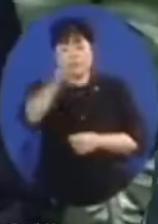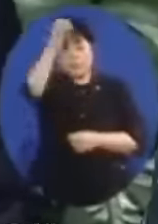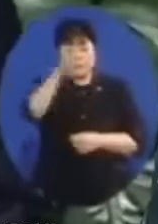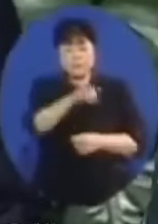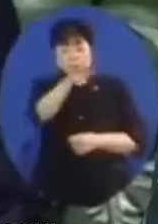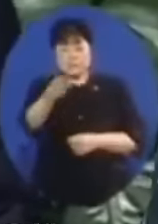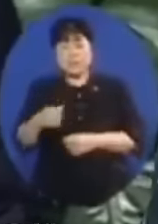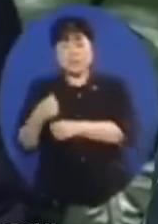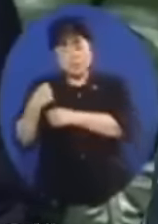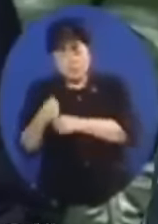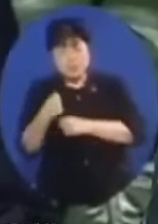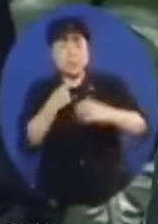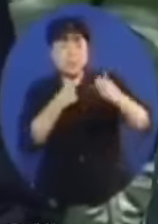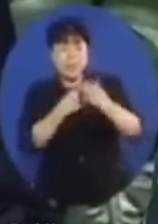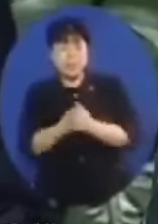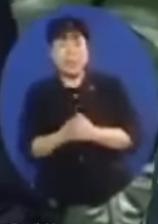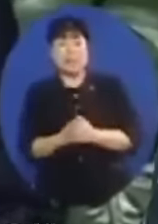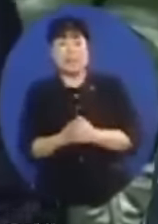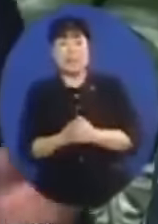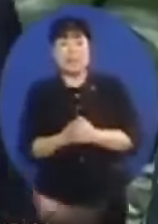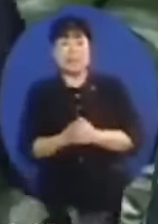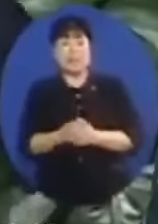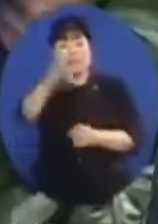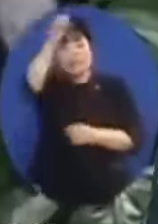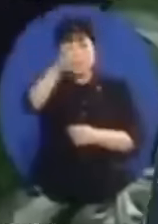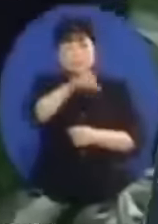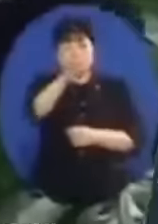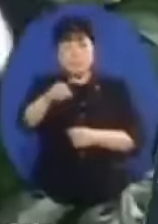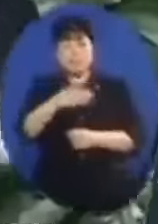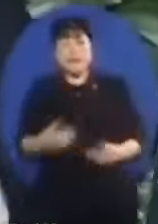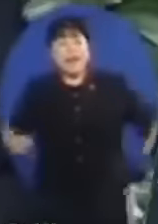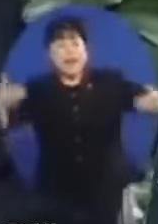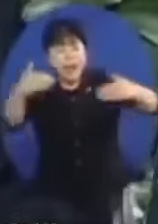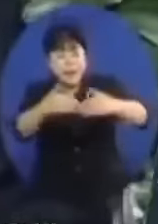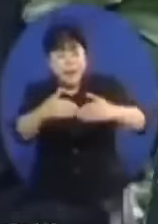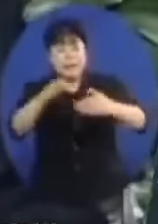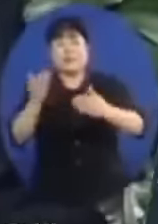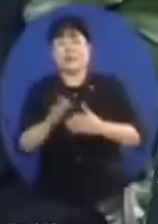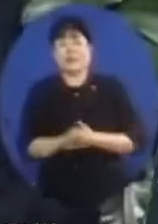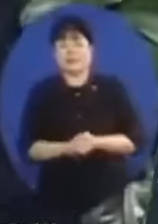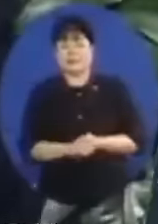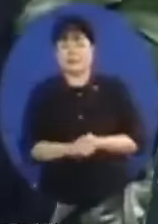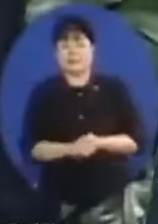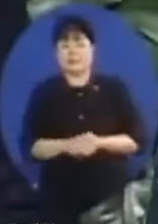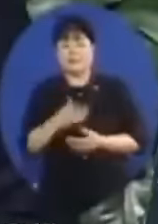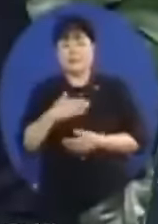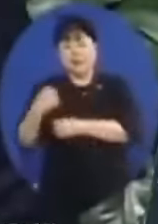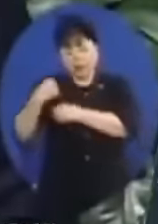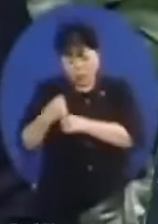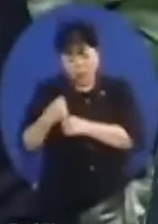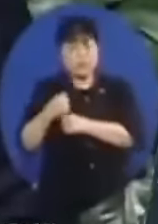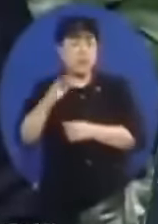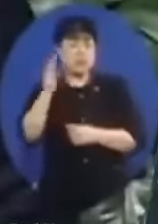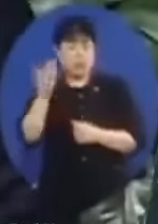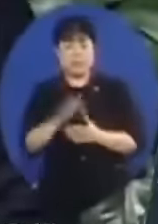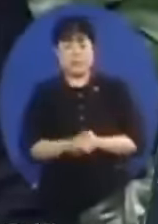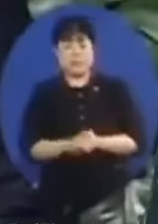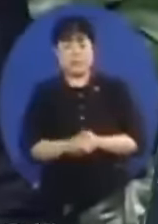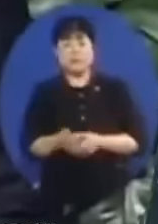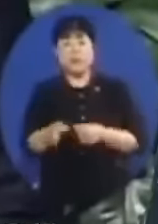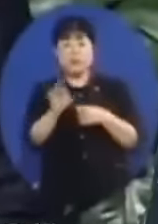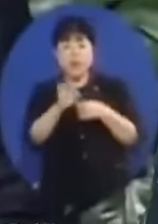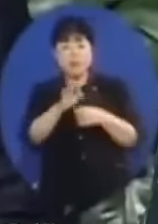십자가에서 걸머졌으니 그 걸머진 십자가를 내가 끌어 안아야죠. 내가 걸머져야죠.